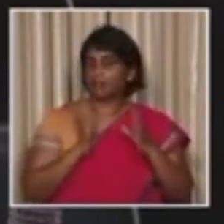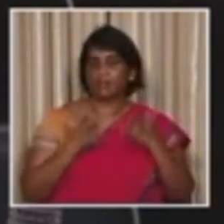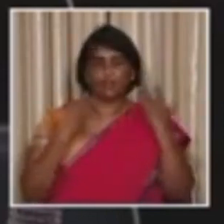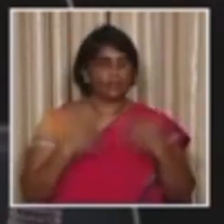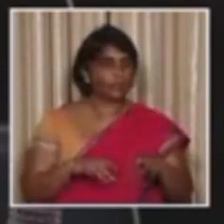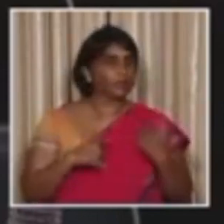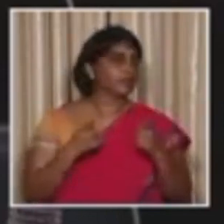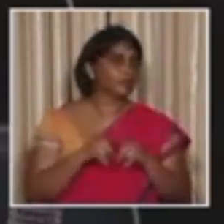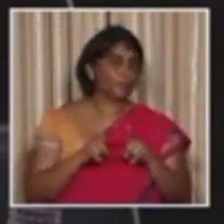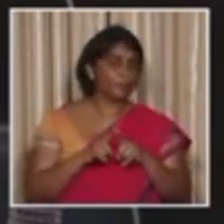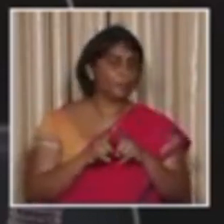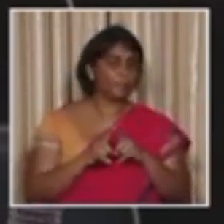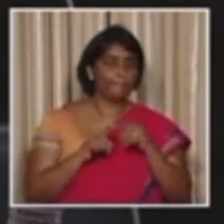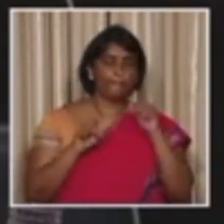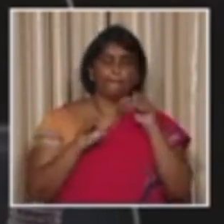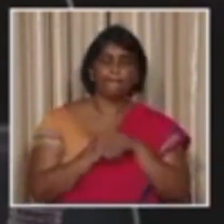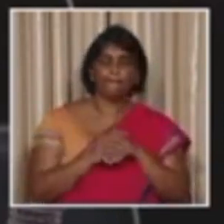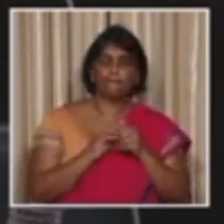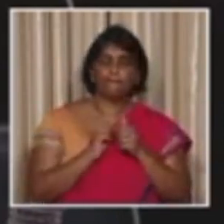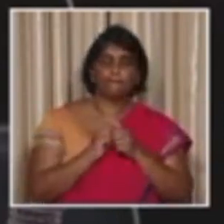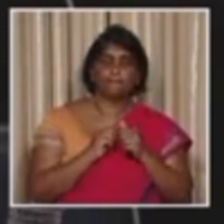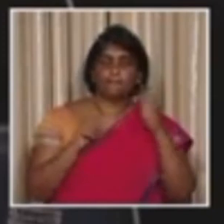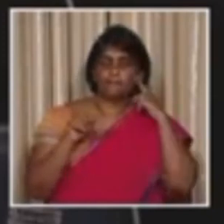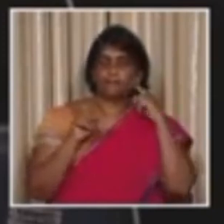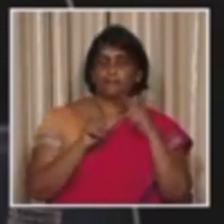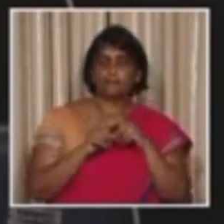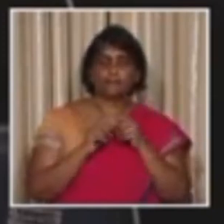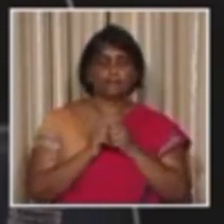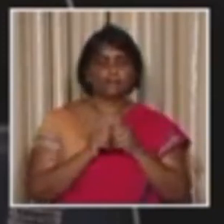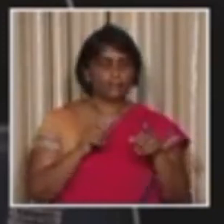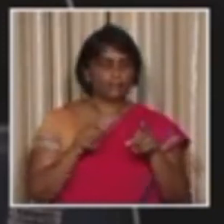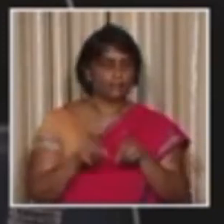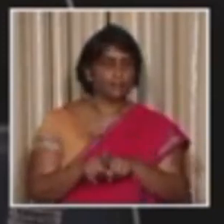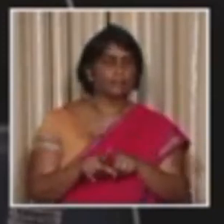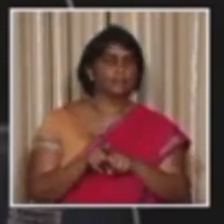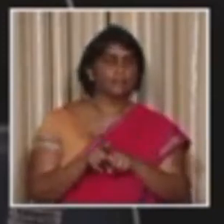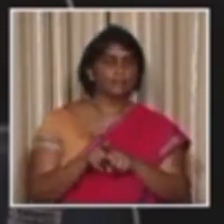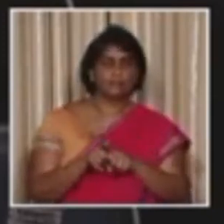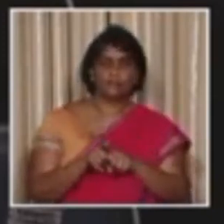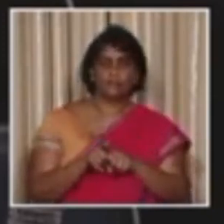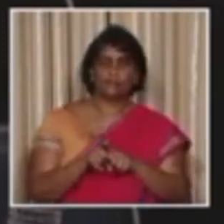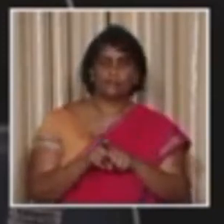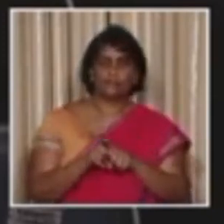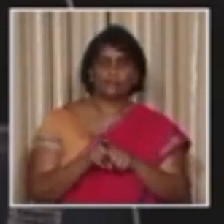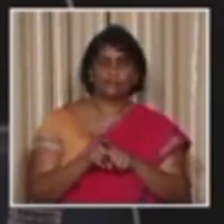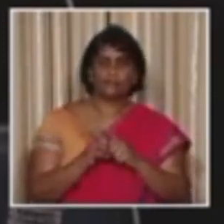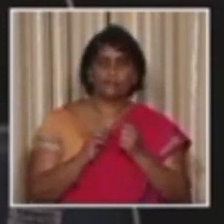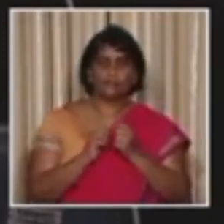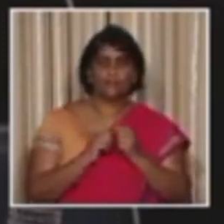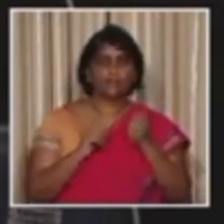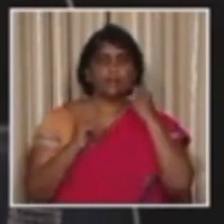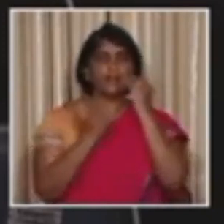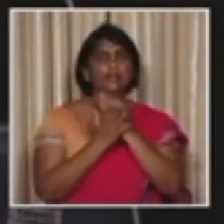எங்களை அது தாக்கி அளிக்கும். எனவே பாலஸ்தீனத்துக்கு ஆதரவாக நியாயத்துக்கு ஆதரவாக